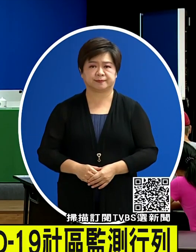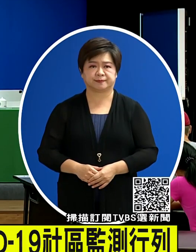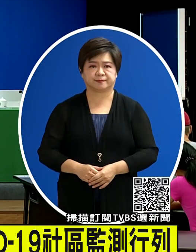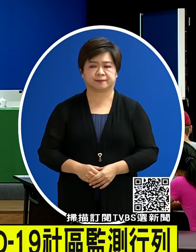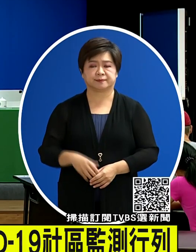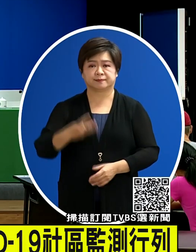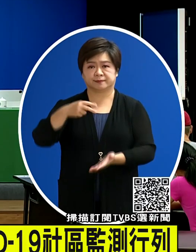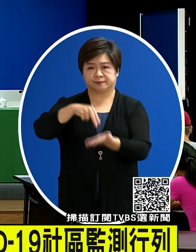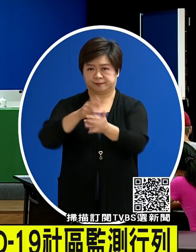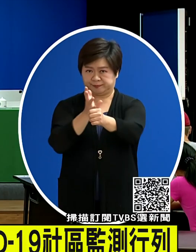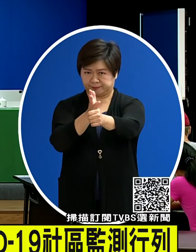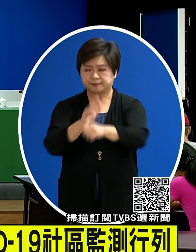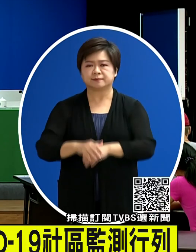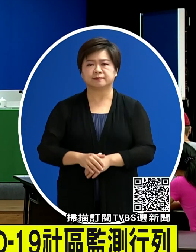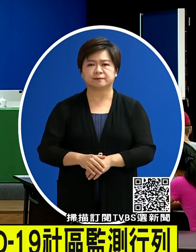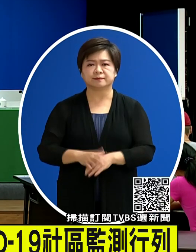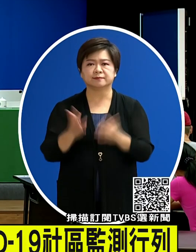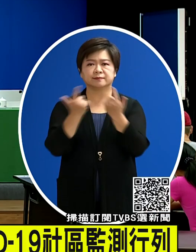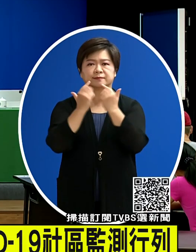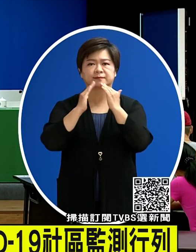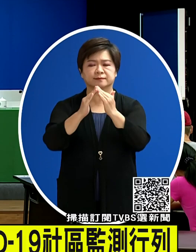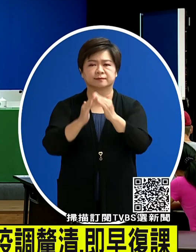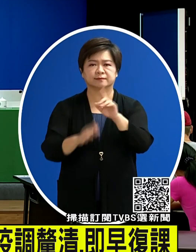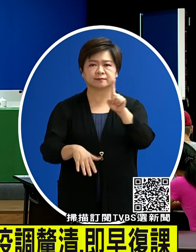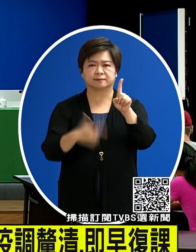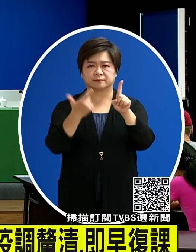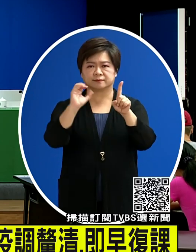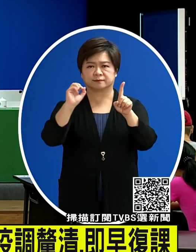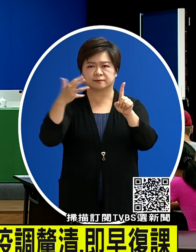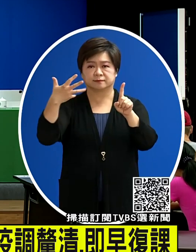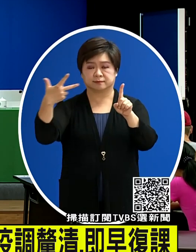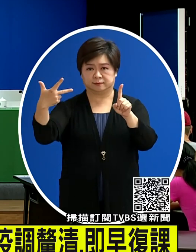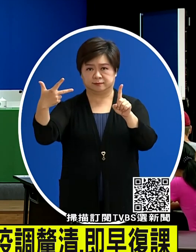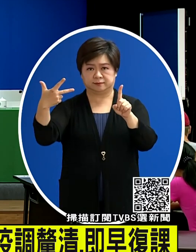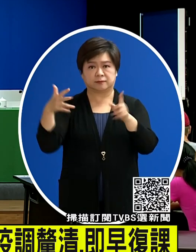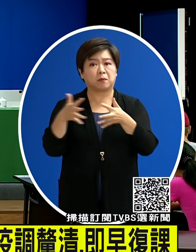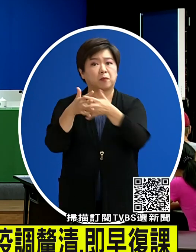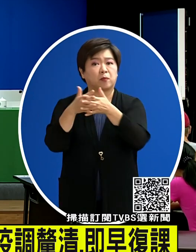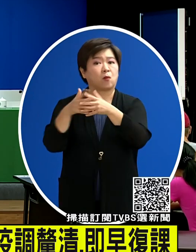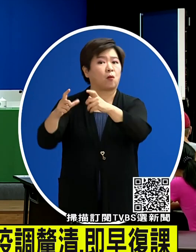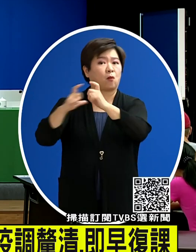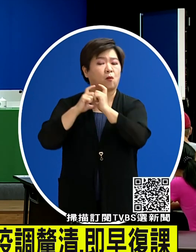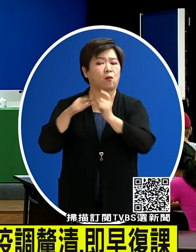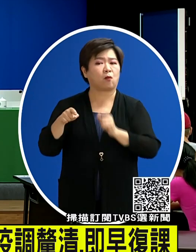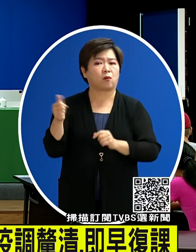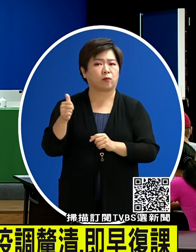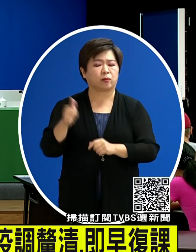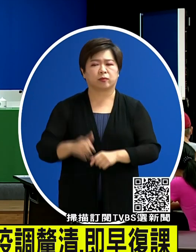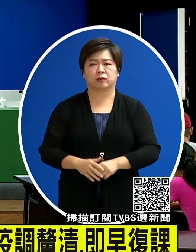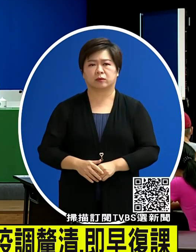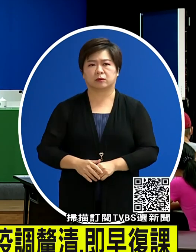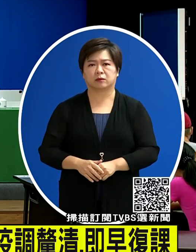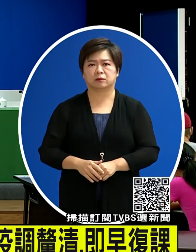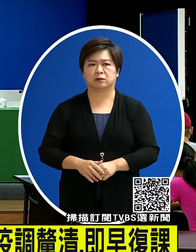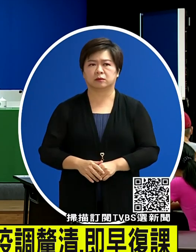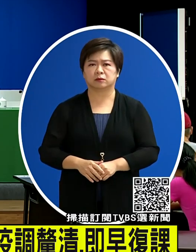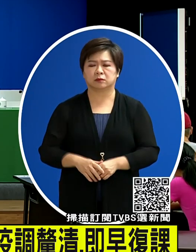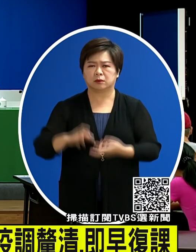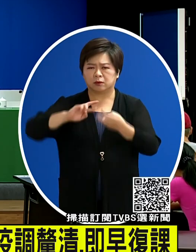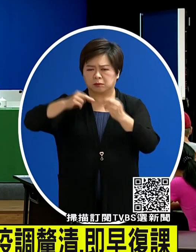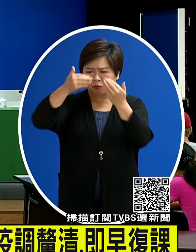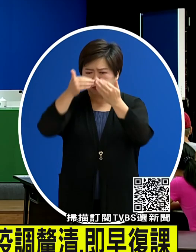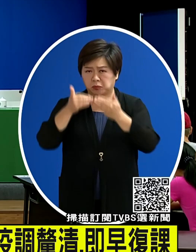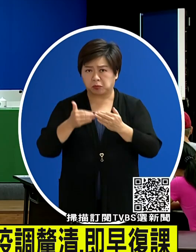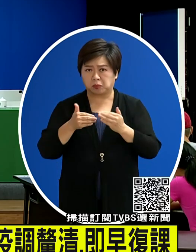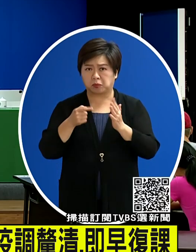部长好，三立提问，想问一下北市的个案，按16087这个美国回来的个案哦，他有没有做基因定序？那有没